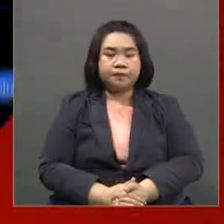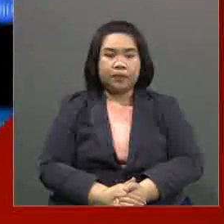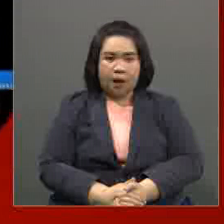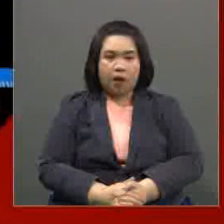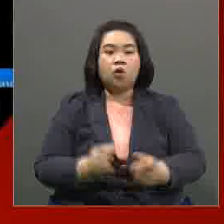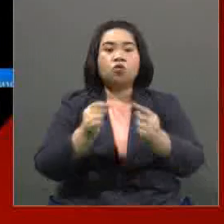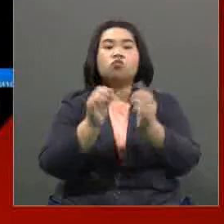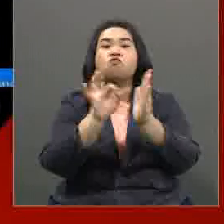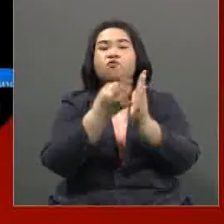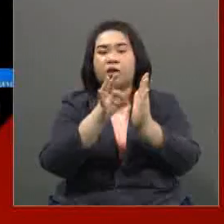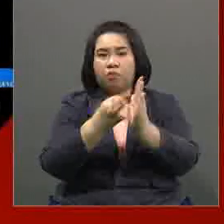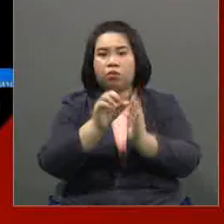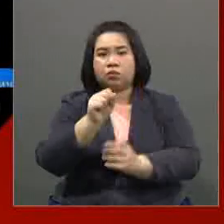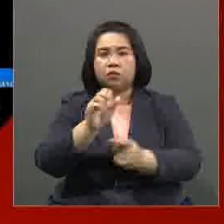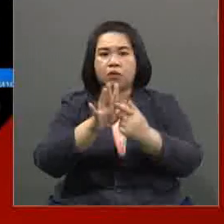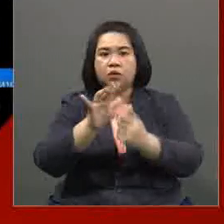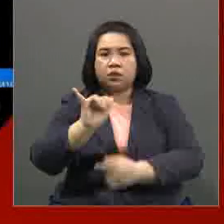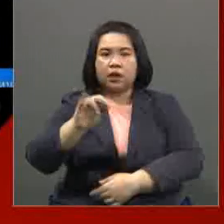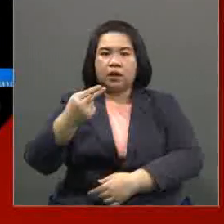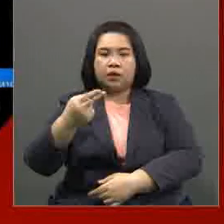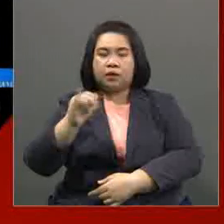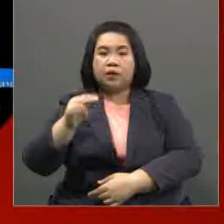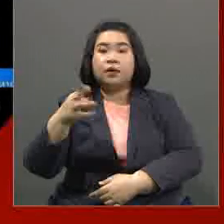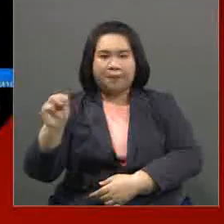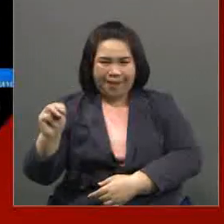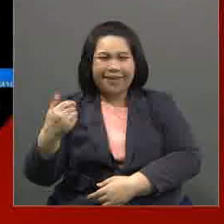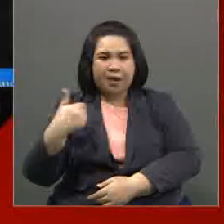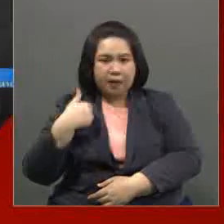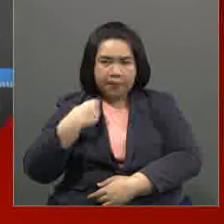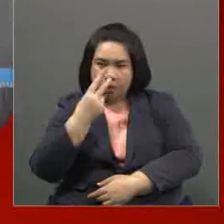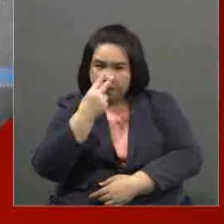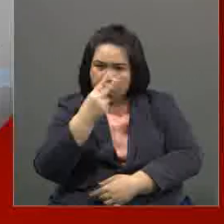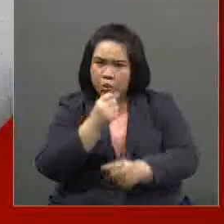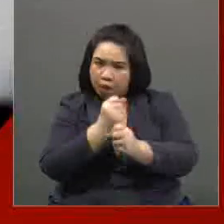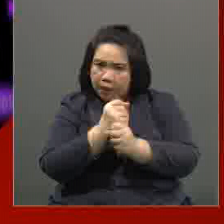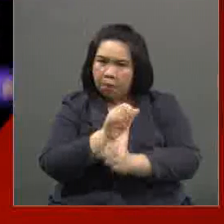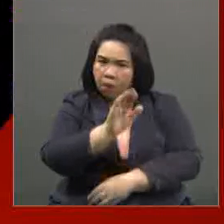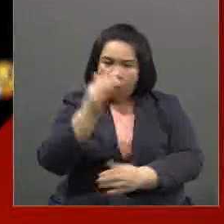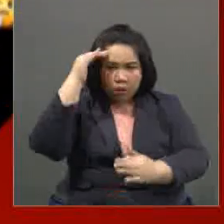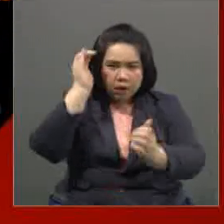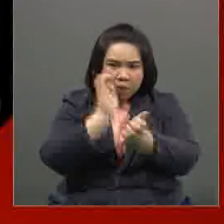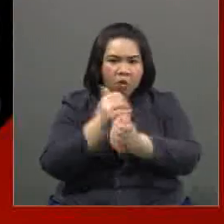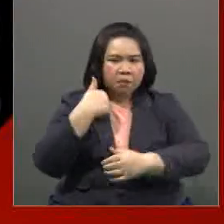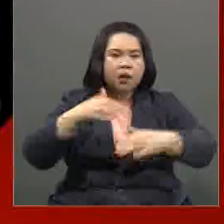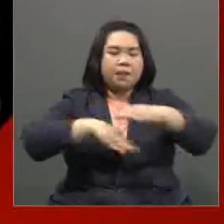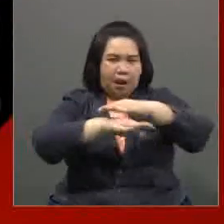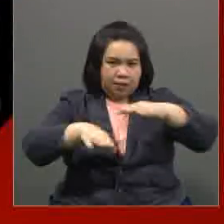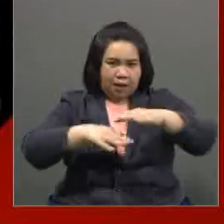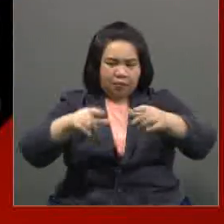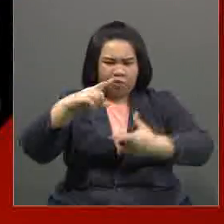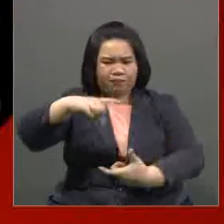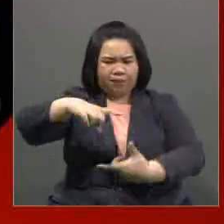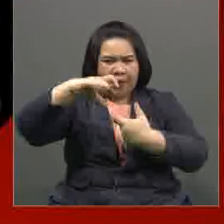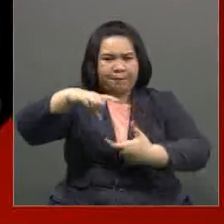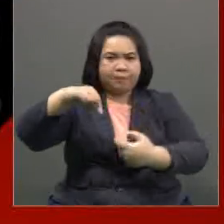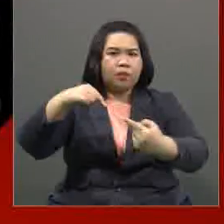สายไหต้องรอดครับได้อัปเดตเรื่องราวหลังจากลงพื้นที่ไปติดตามคดีที่สพป่าติ้วนะครับพร้อมกับเปิดเผยหลักาฐานเป็นข้อความแชท